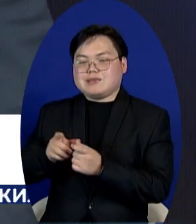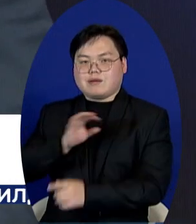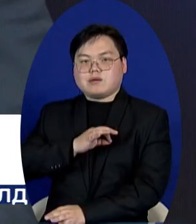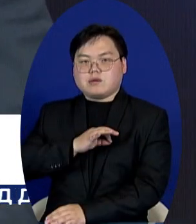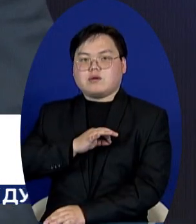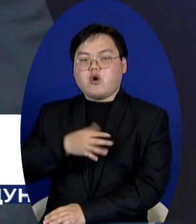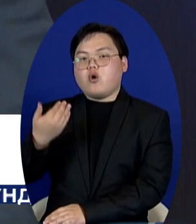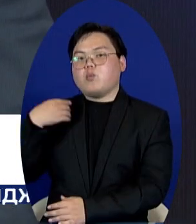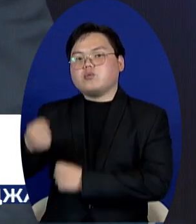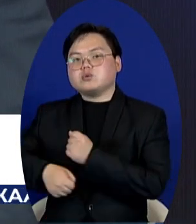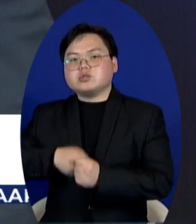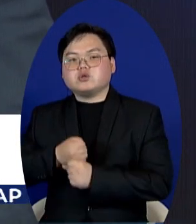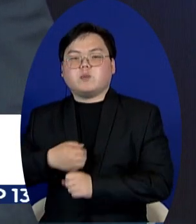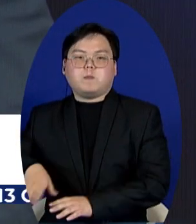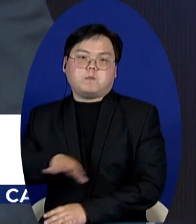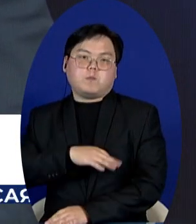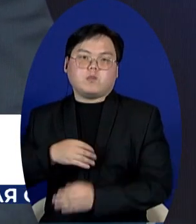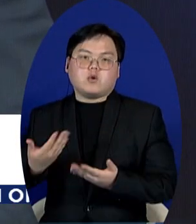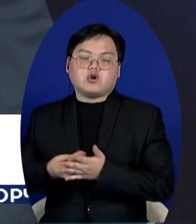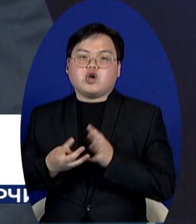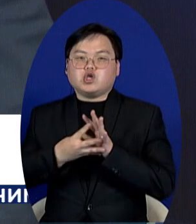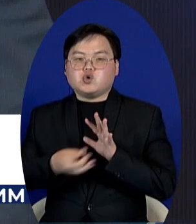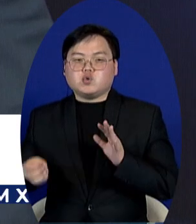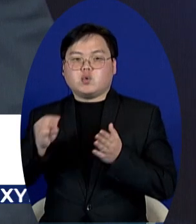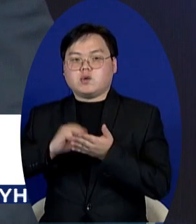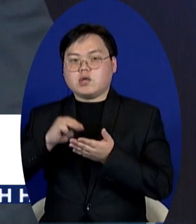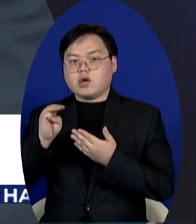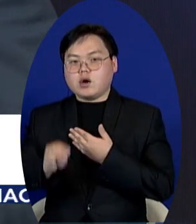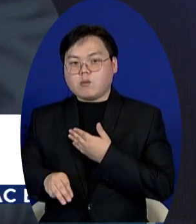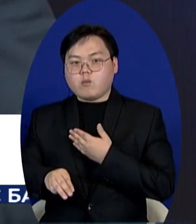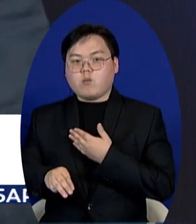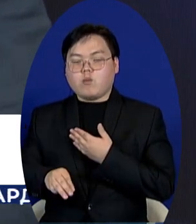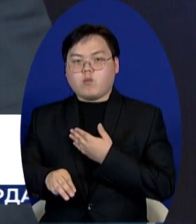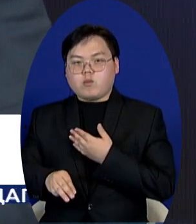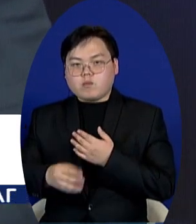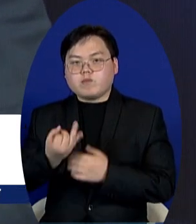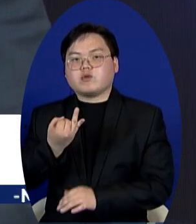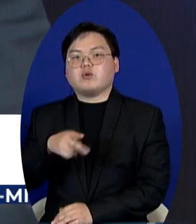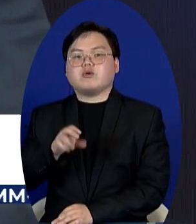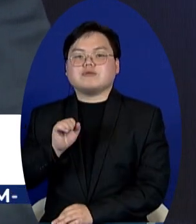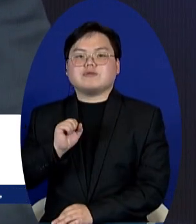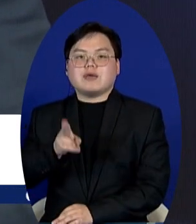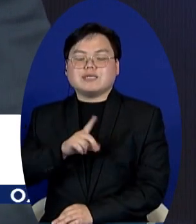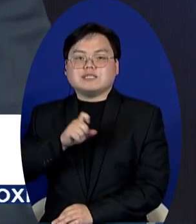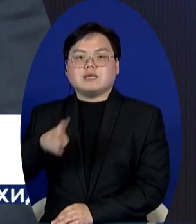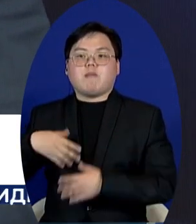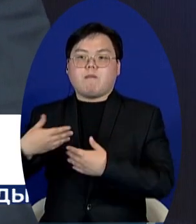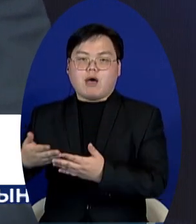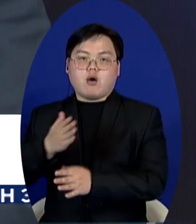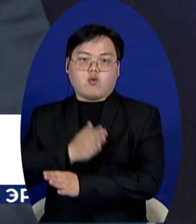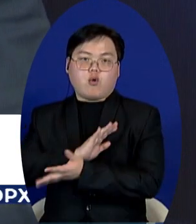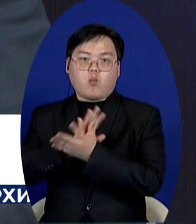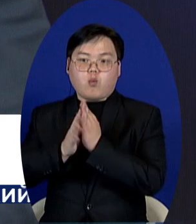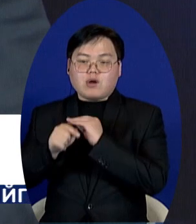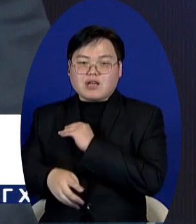Өнгөрсөн жил гэхдээ бид нэр одоо хэдийгээр 900 тэрбум төгрөний ипотекийн зээл нийлүүлэгдсэн боловч энэний